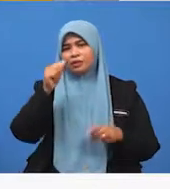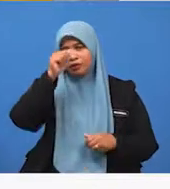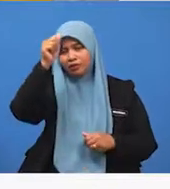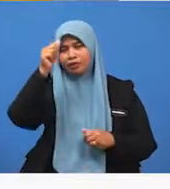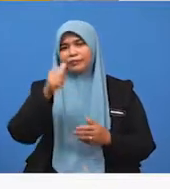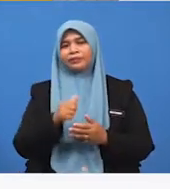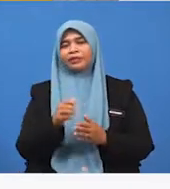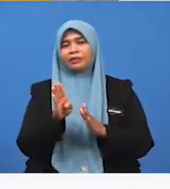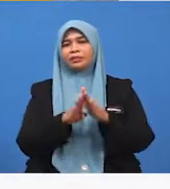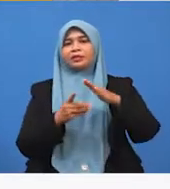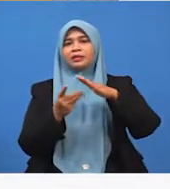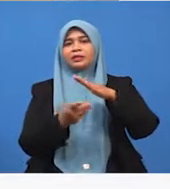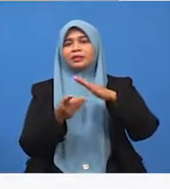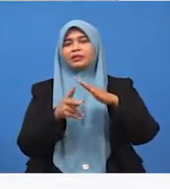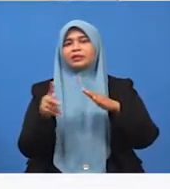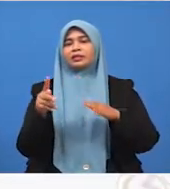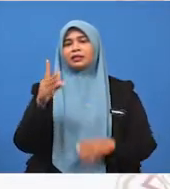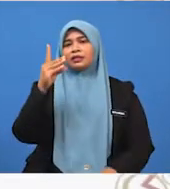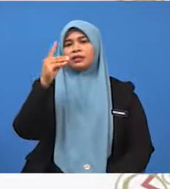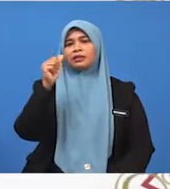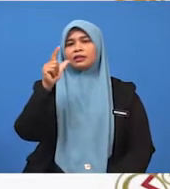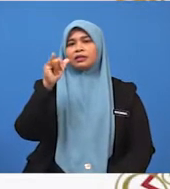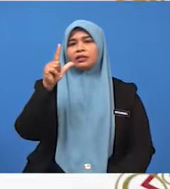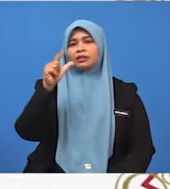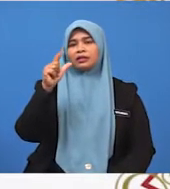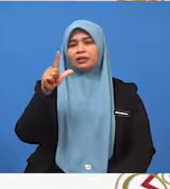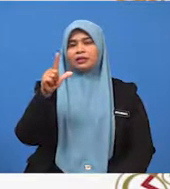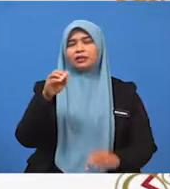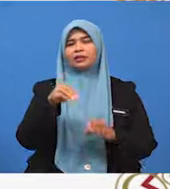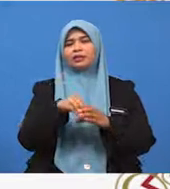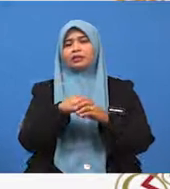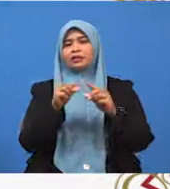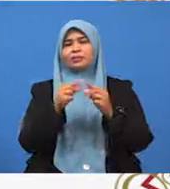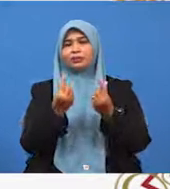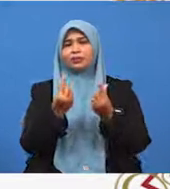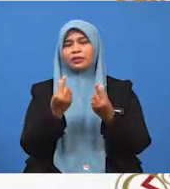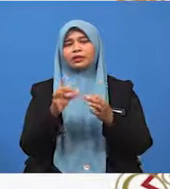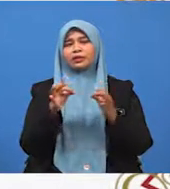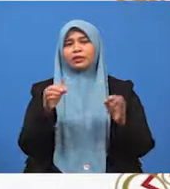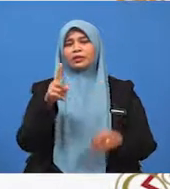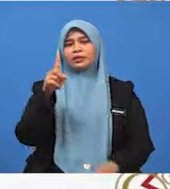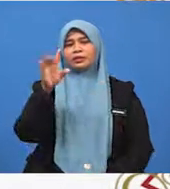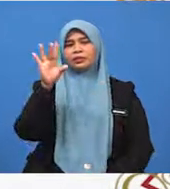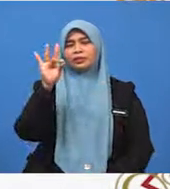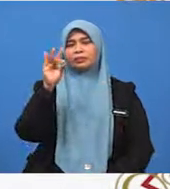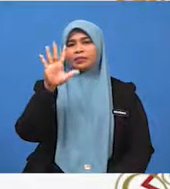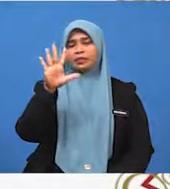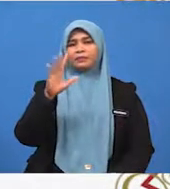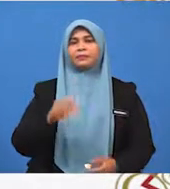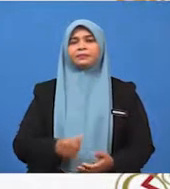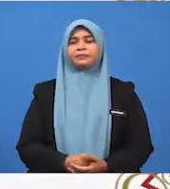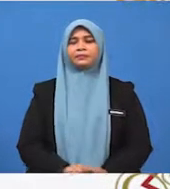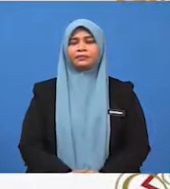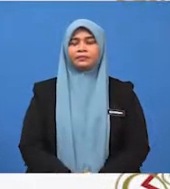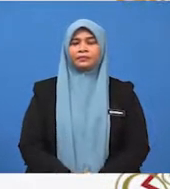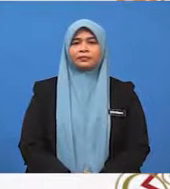adalah dengan kekuasaannya. Berdasarkan dalil dalam surah Al-Baqarah ayat